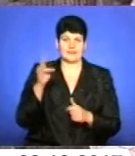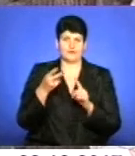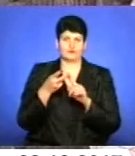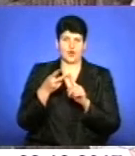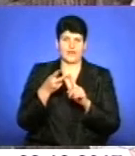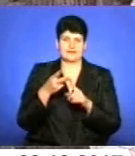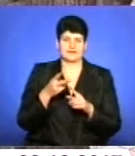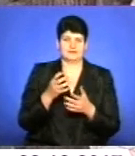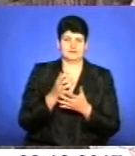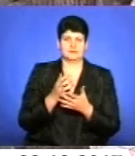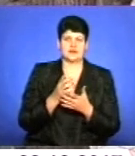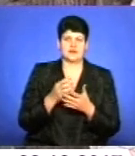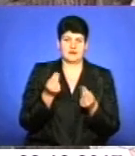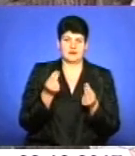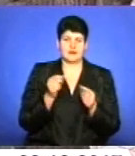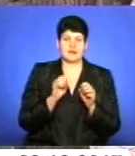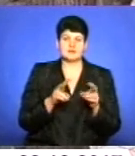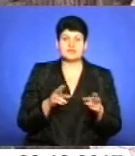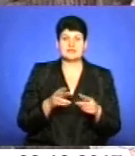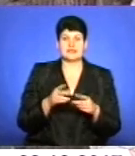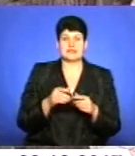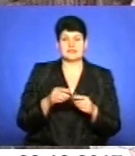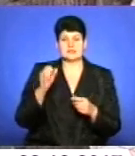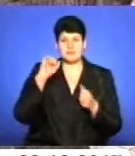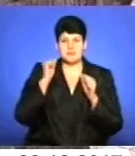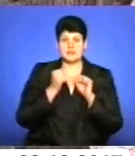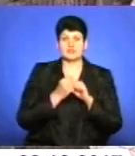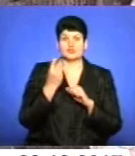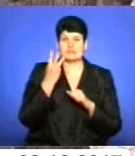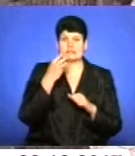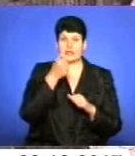запам'ятати, що десь на 3 роки лишилося резерву